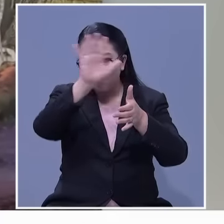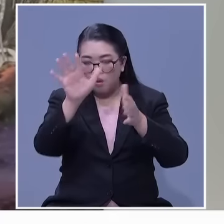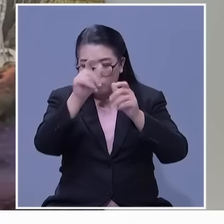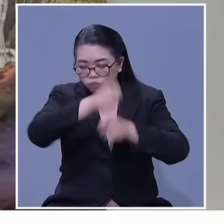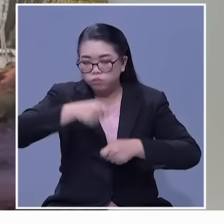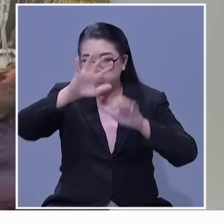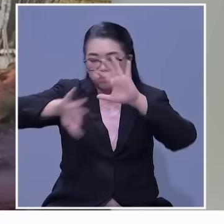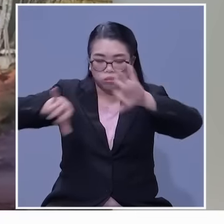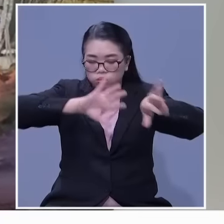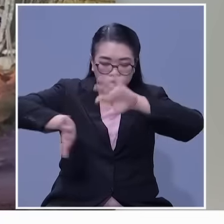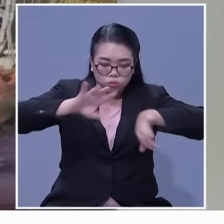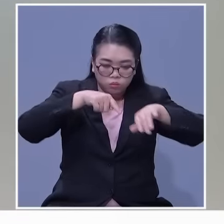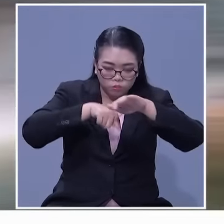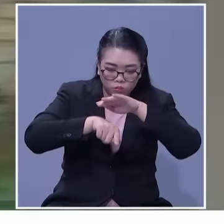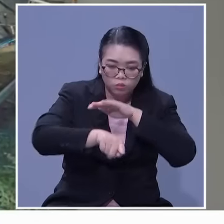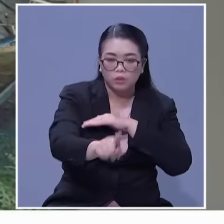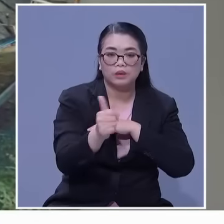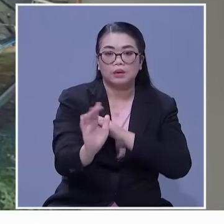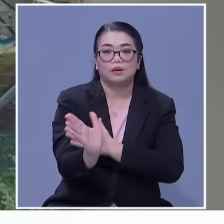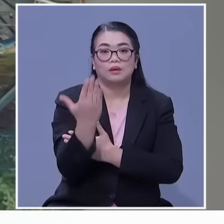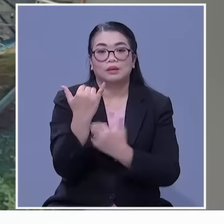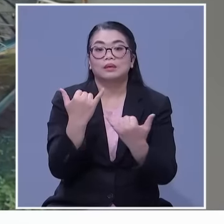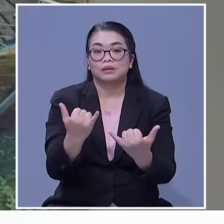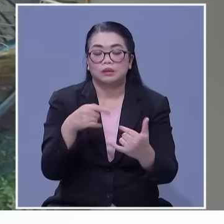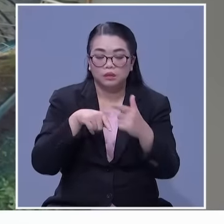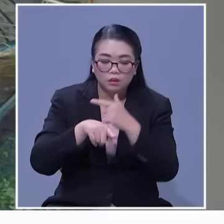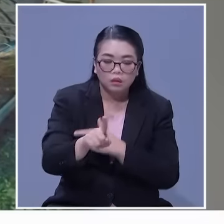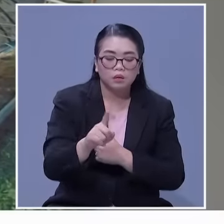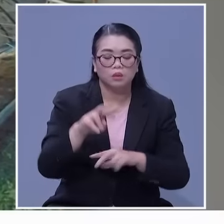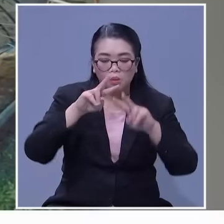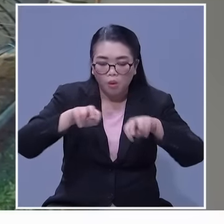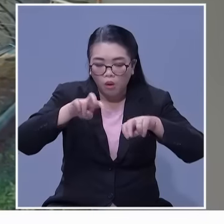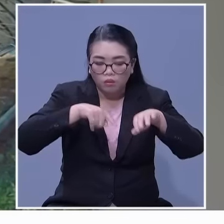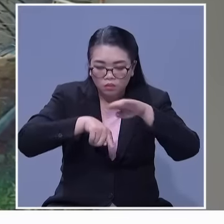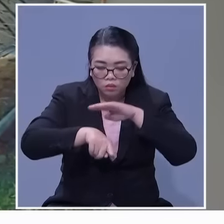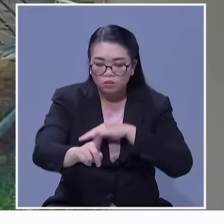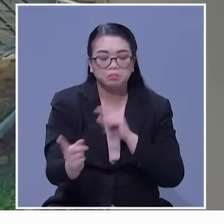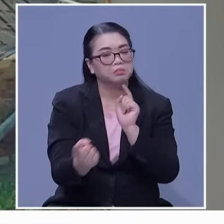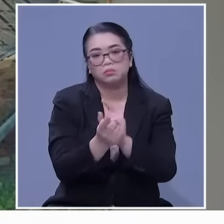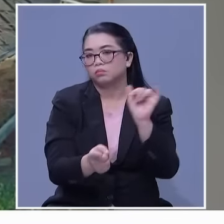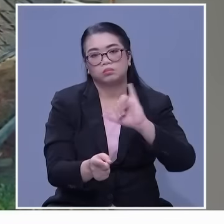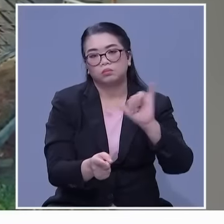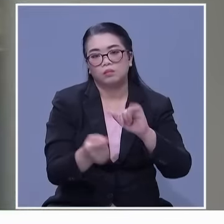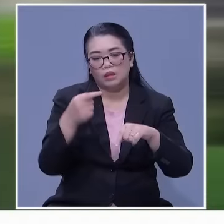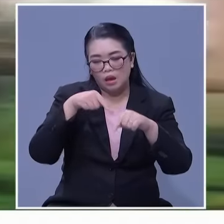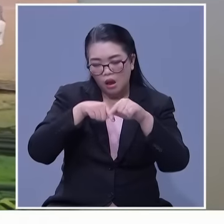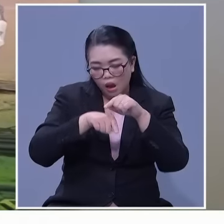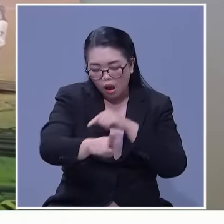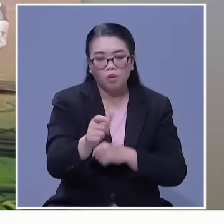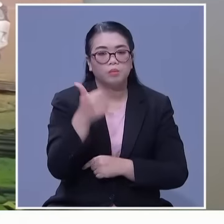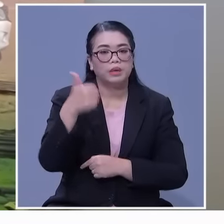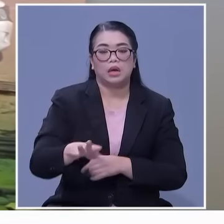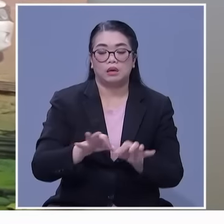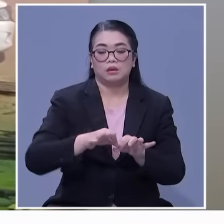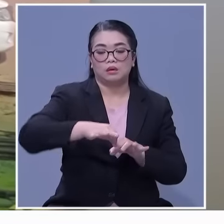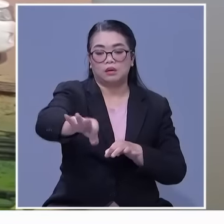เหลือโดยช่วง 99:00นของวันนี้เจ้าหน้าที่ยังไม่สามารถเข้าไปถึงจุดที่คนงานแล้วก็หัวหน้างานถูกอุโมงค์